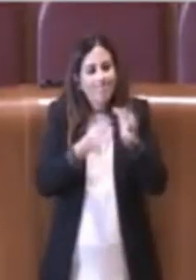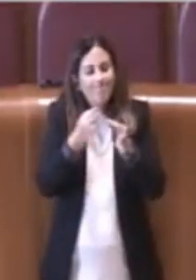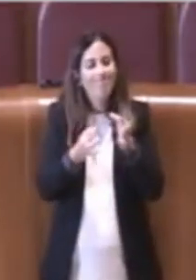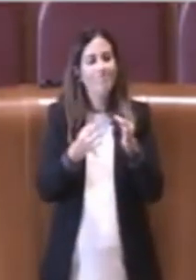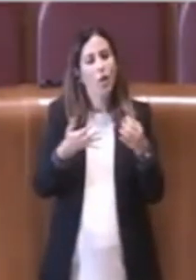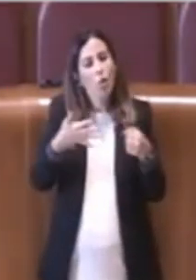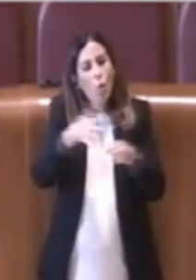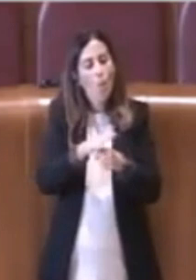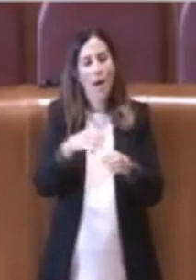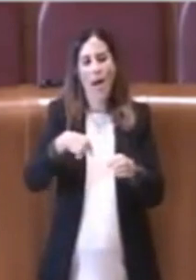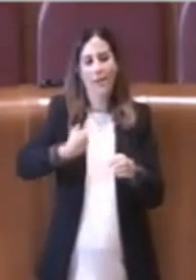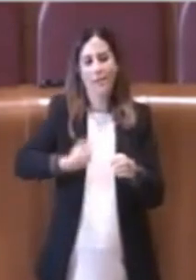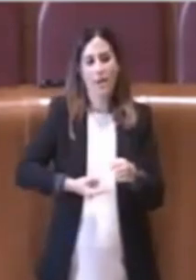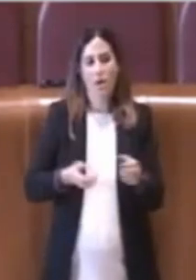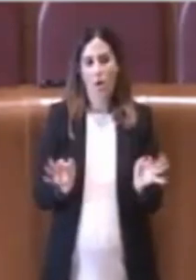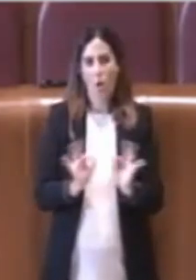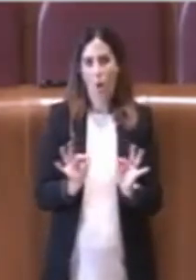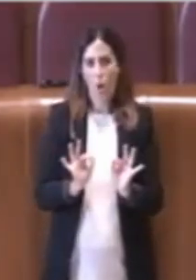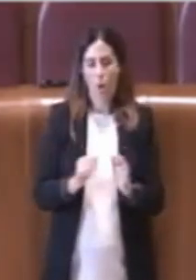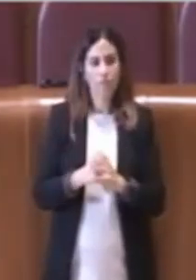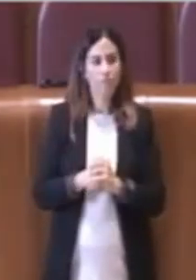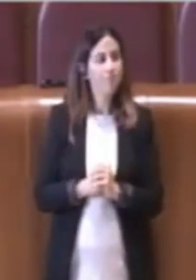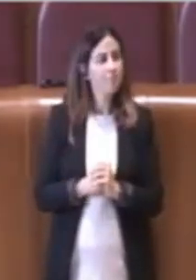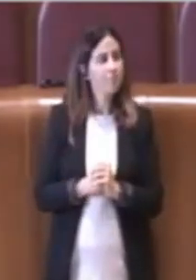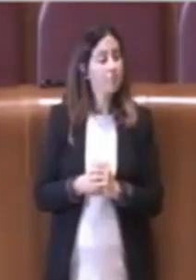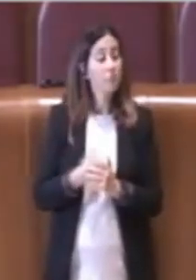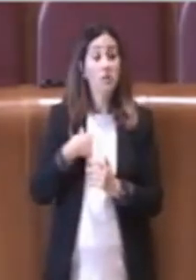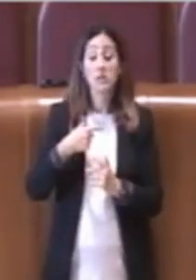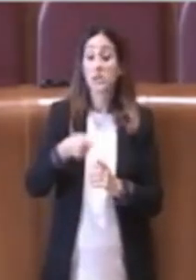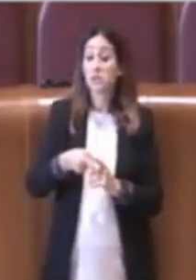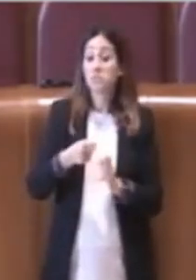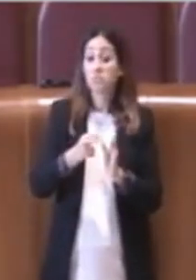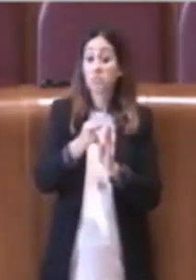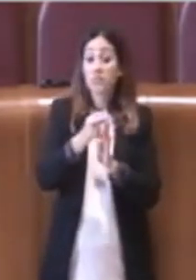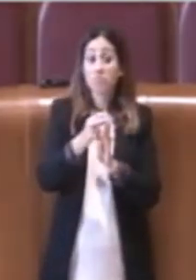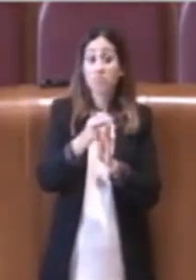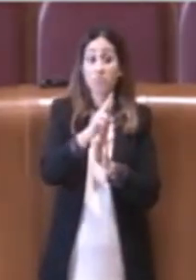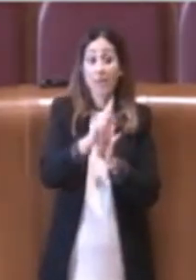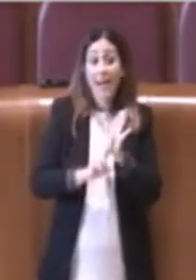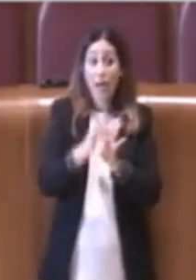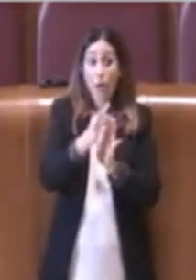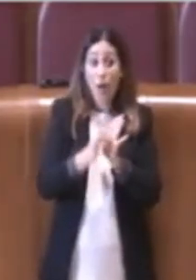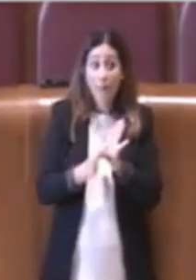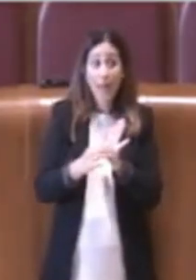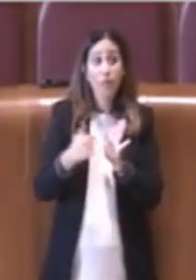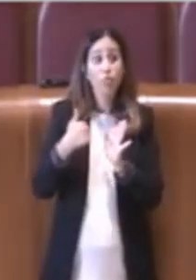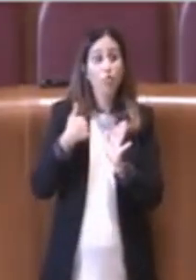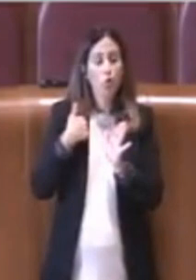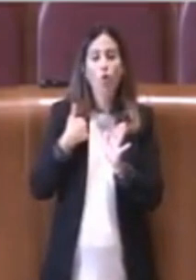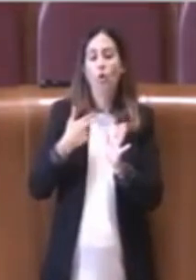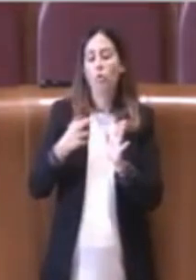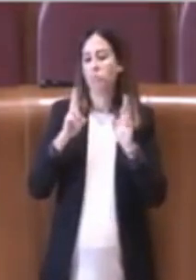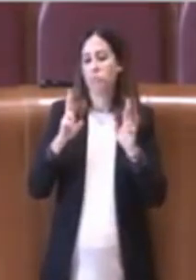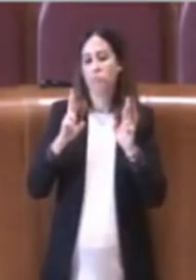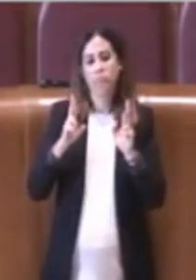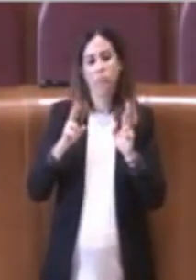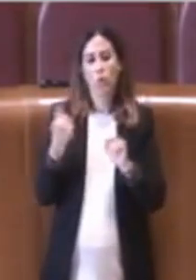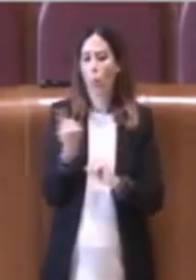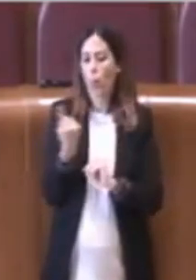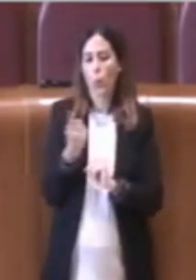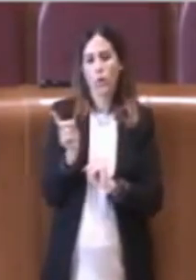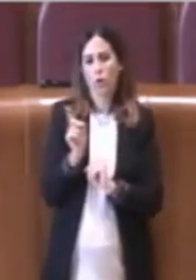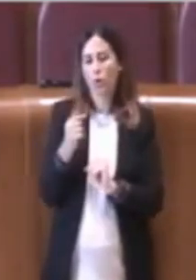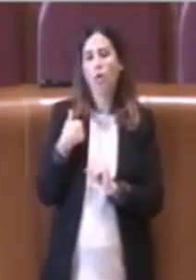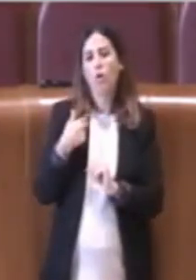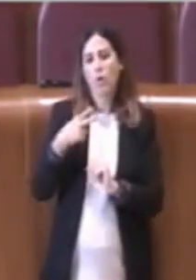regolamento che per la prima volta a roma capitale approverà mi auguro che ce ne sara presto un altro su un'altra